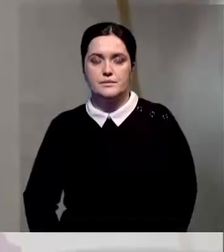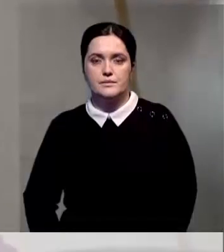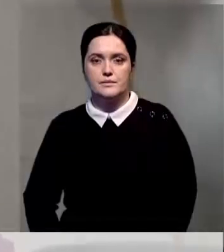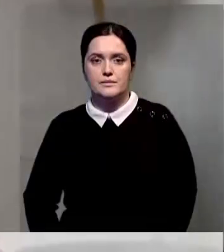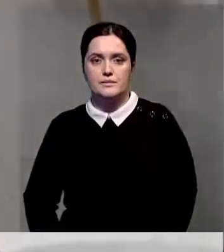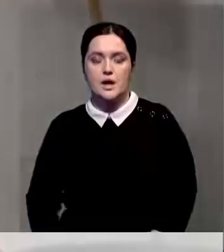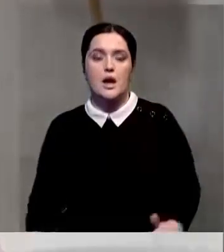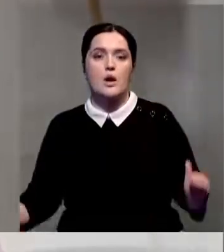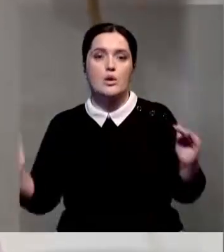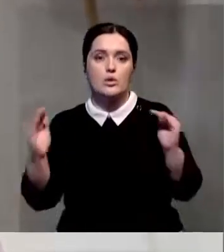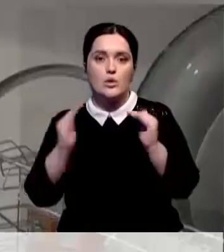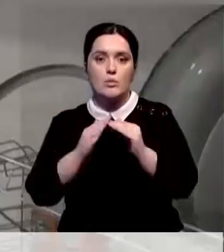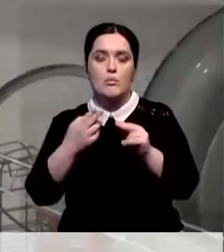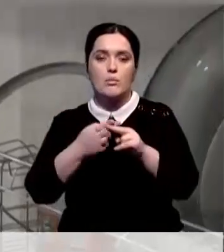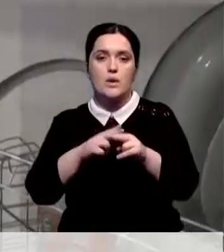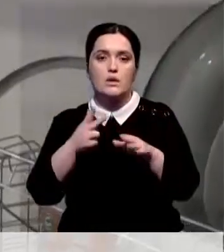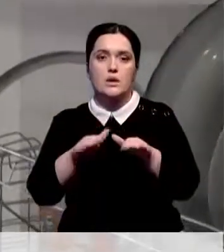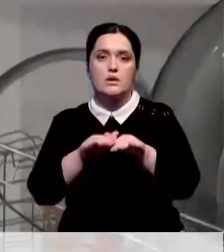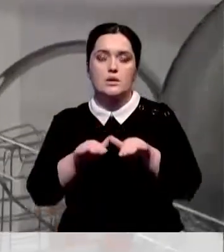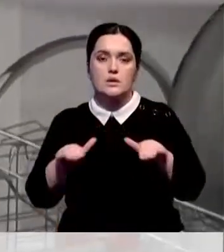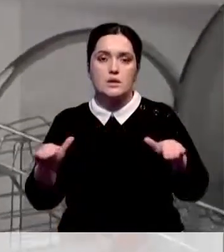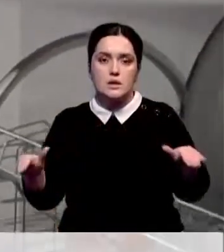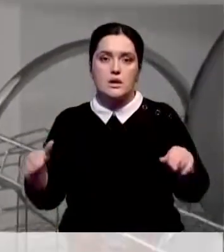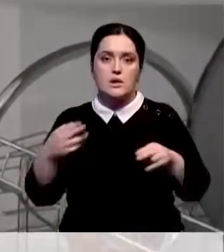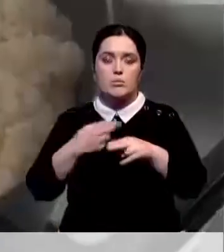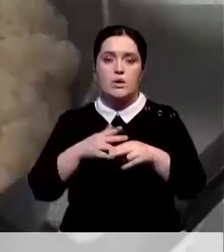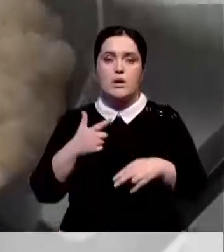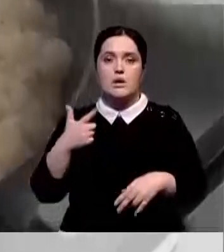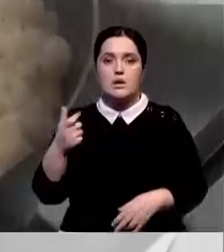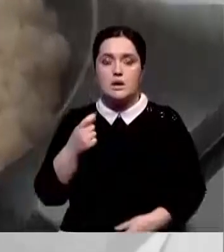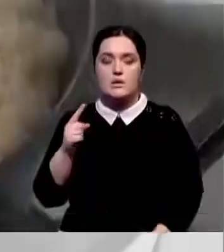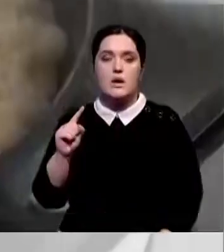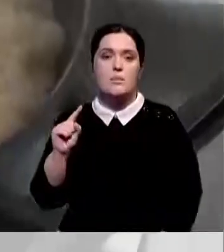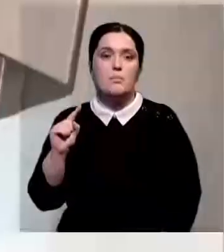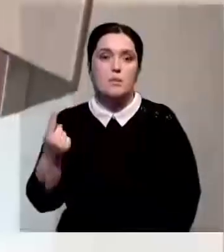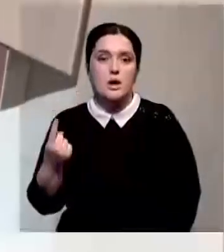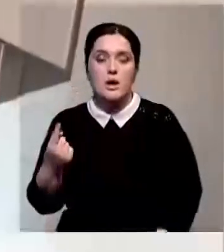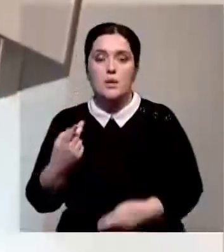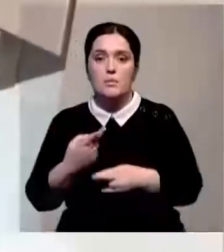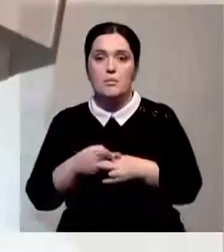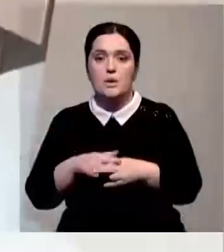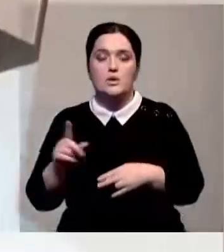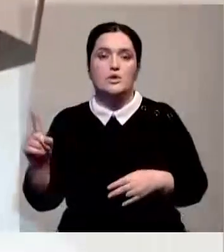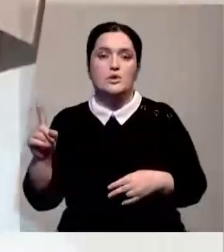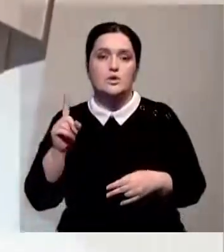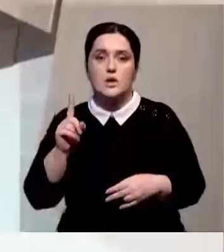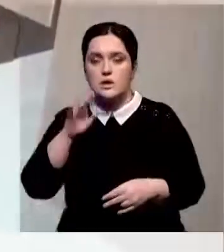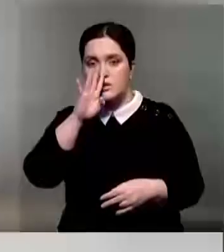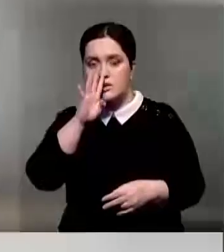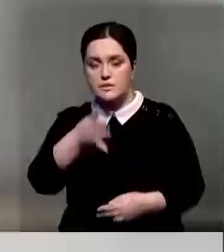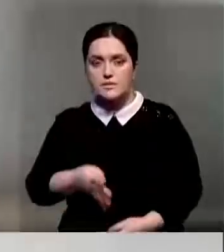Дом Батагоса Катайбековой, матери троих детей, в жилом массиве газифицировали одним из первых. Этого события семья ждала 4